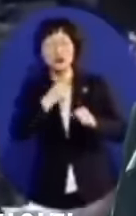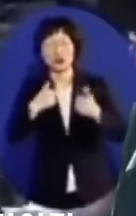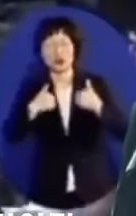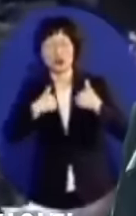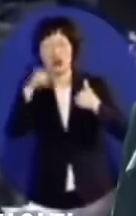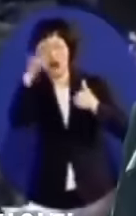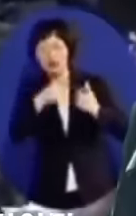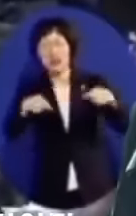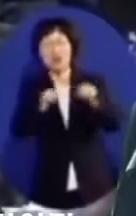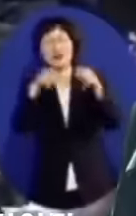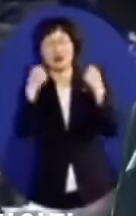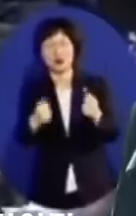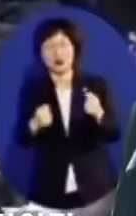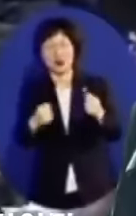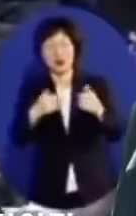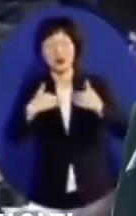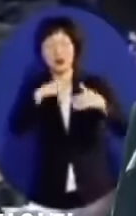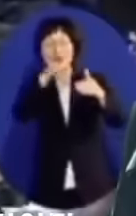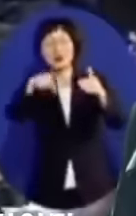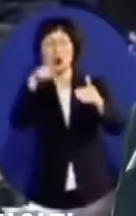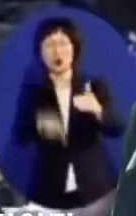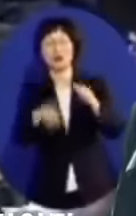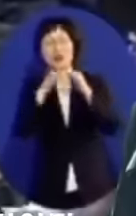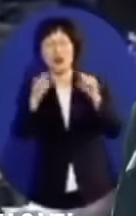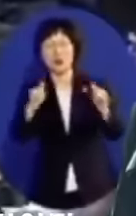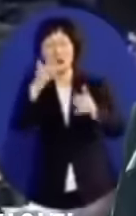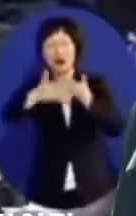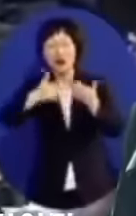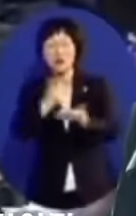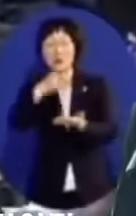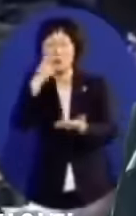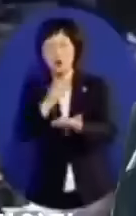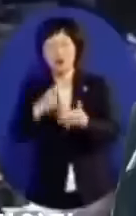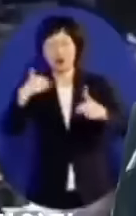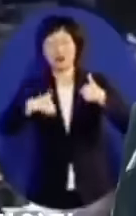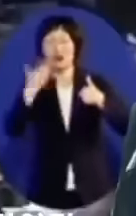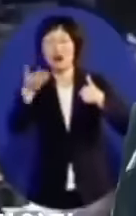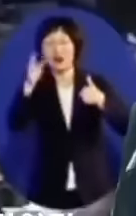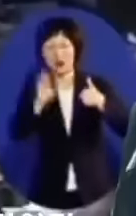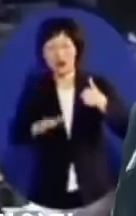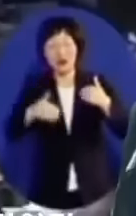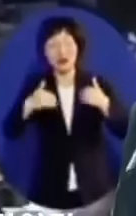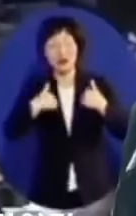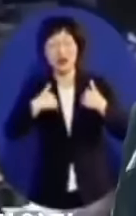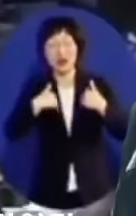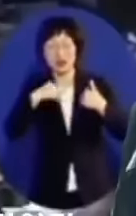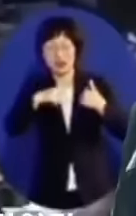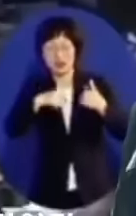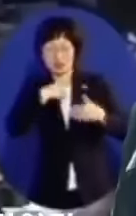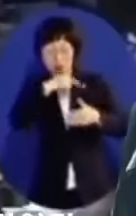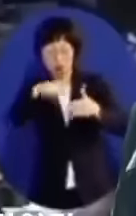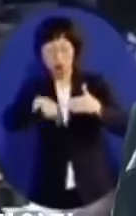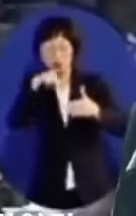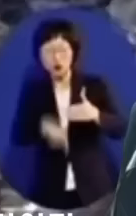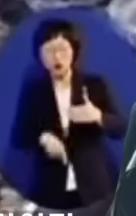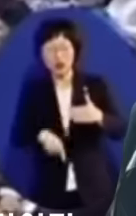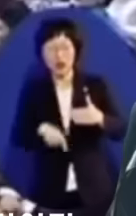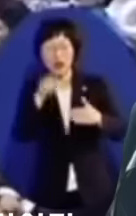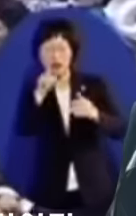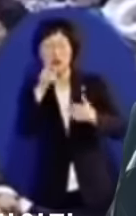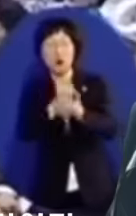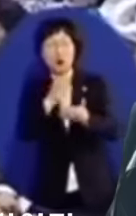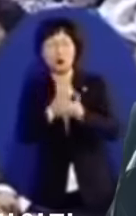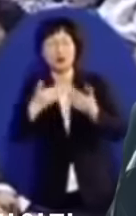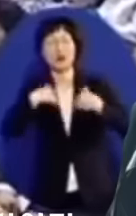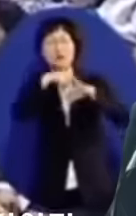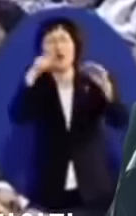악이 함께 있는 것이로다. 내 속사람으로는 하나님의 법을 즐거워하되 내 지체 속에서 한 다른 법이